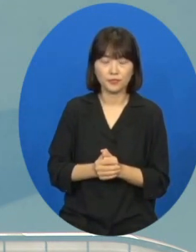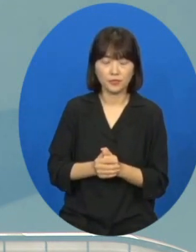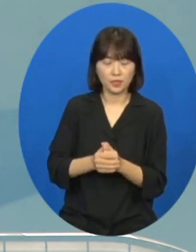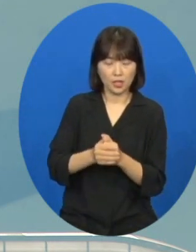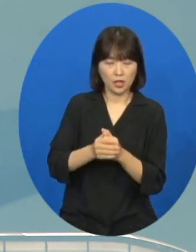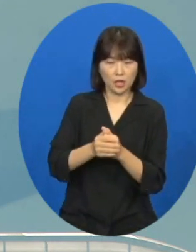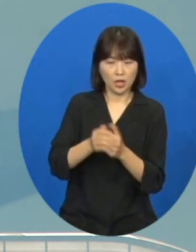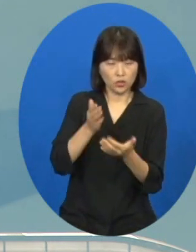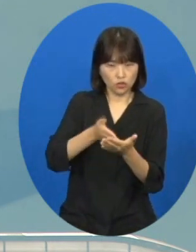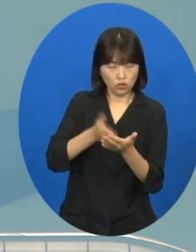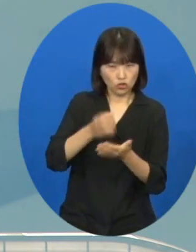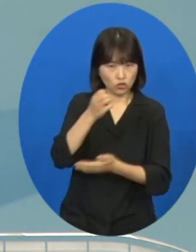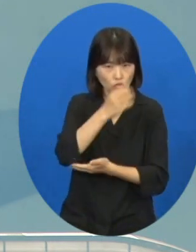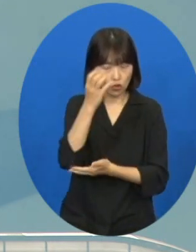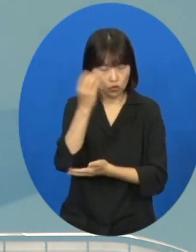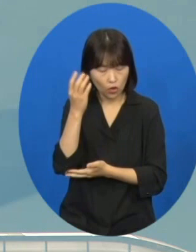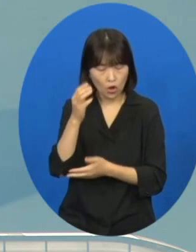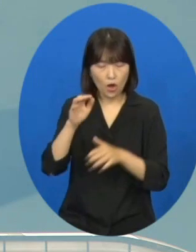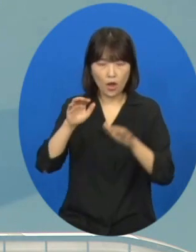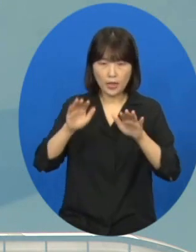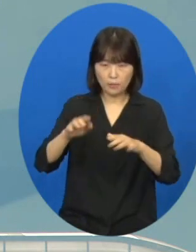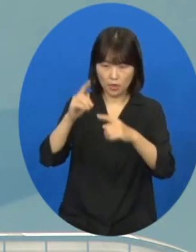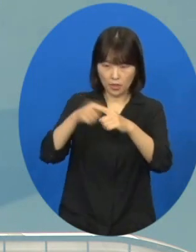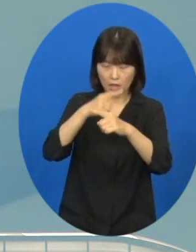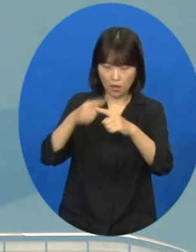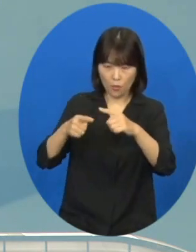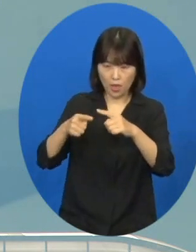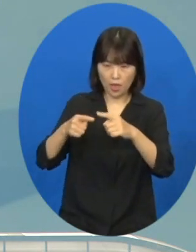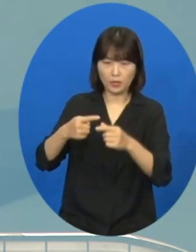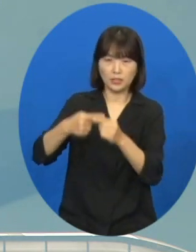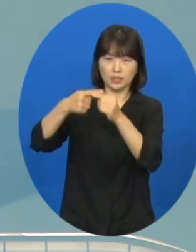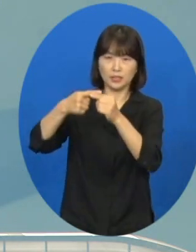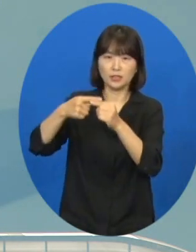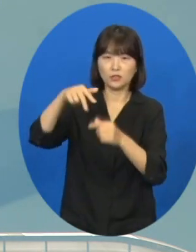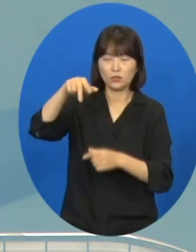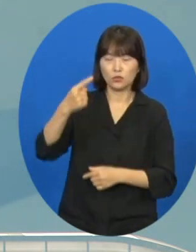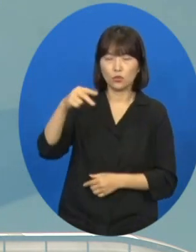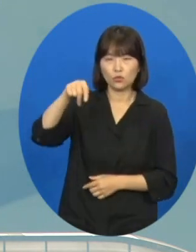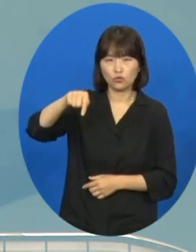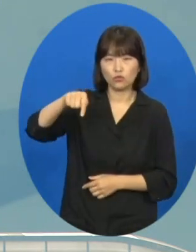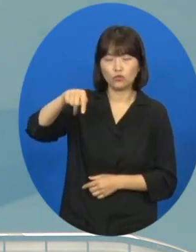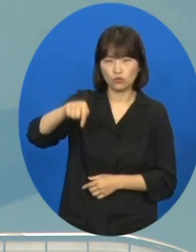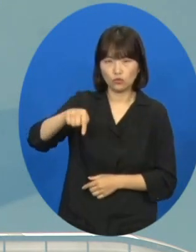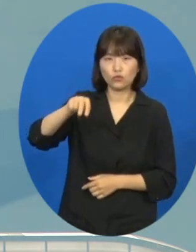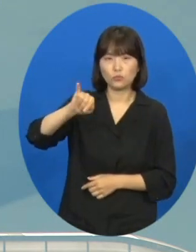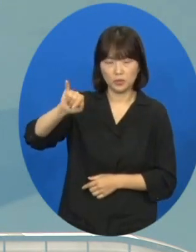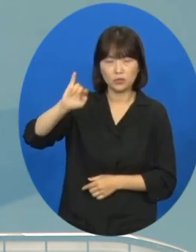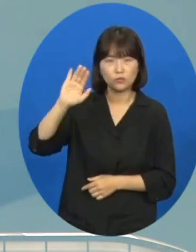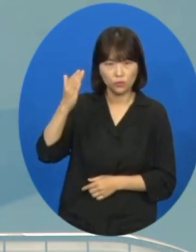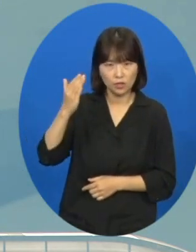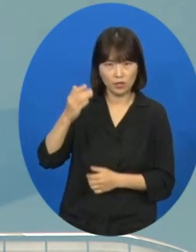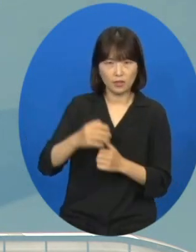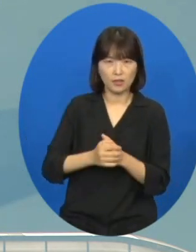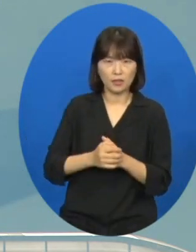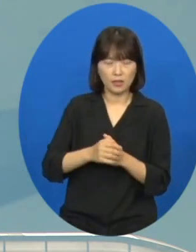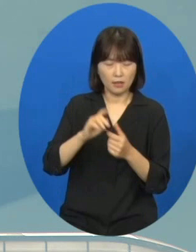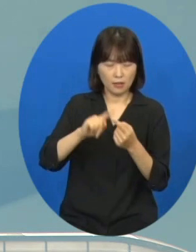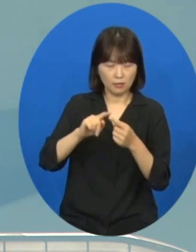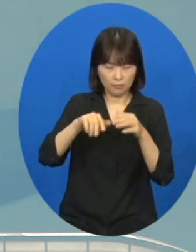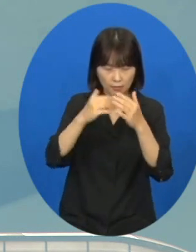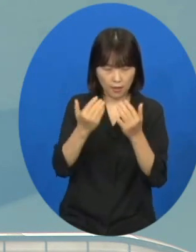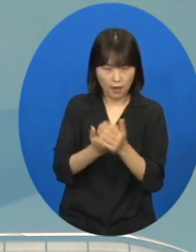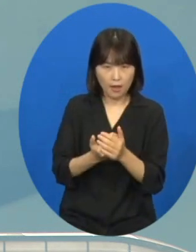언론에서도 이번 콩쿠르의 입상은 조수미 씨가 될 거다, 그의 가창력을 아는 사람들은 다 그렇게